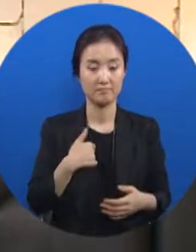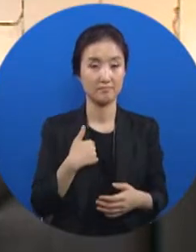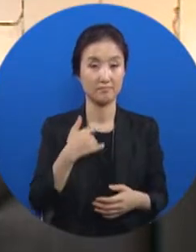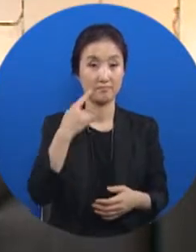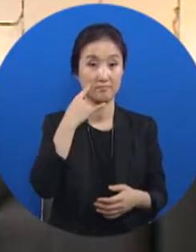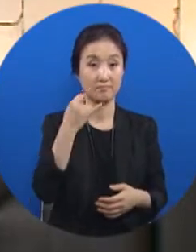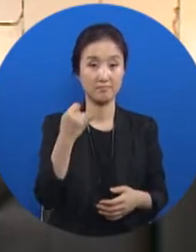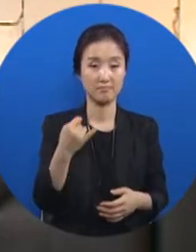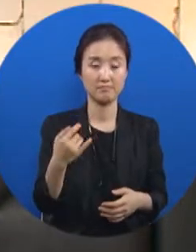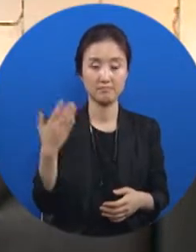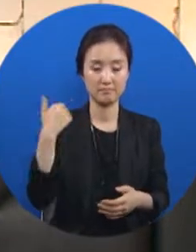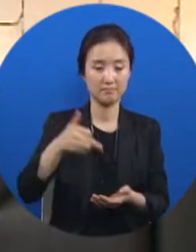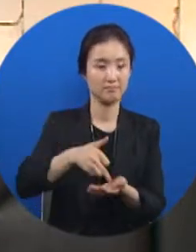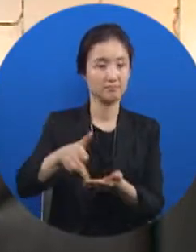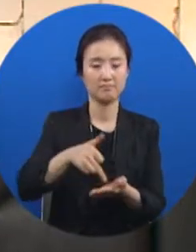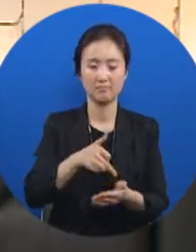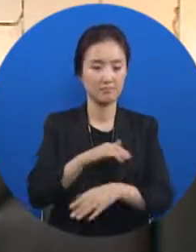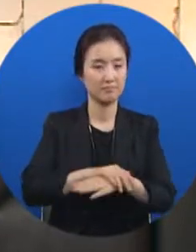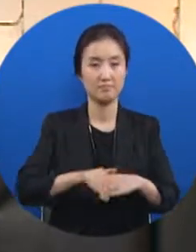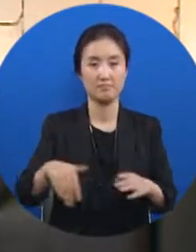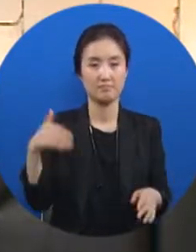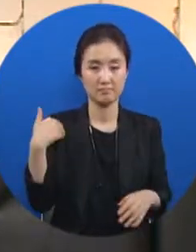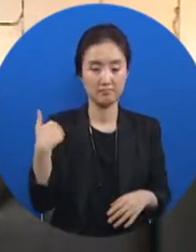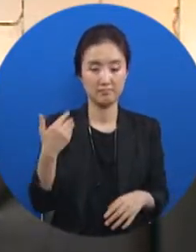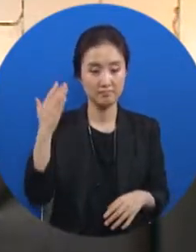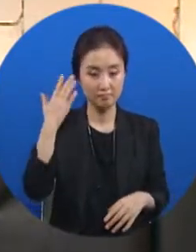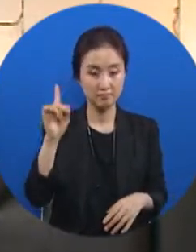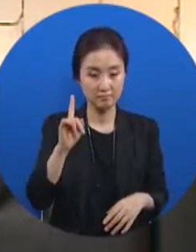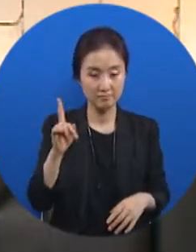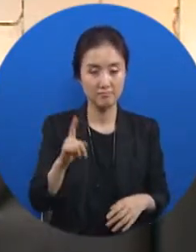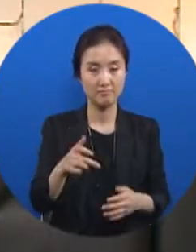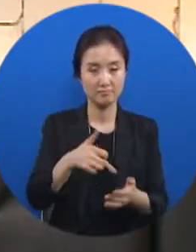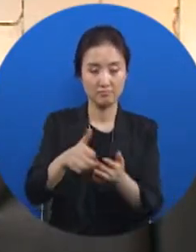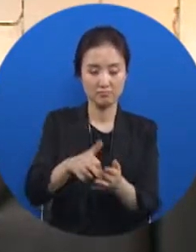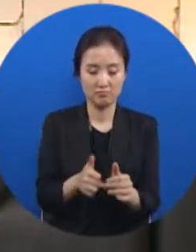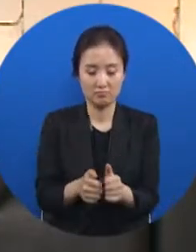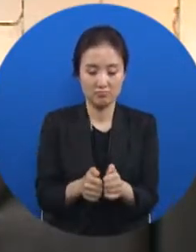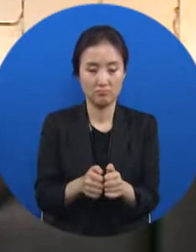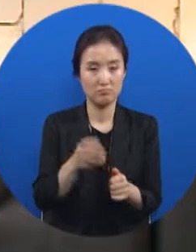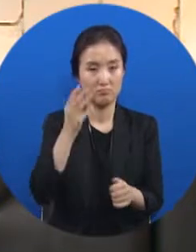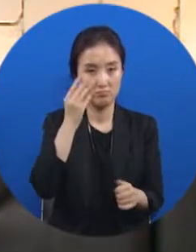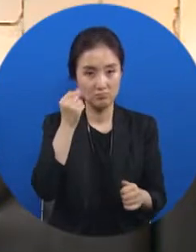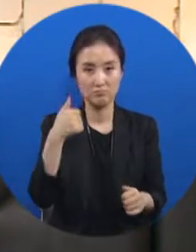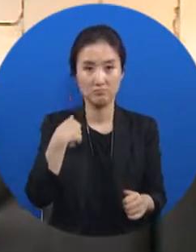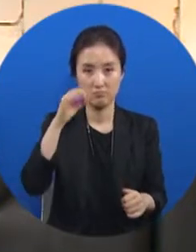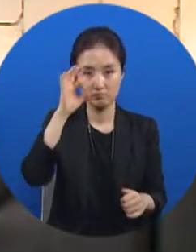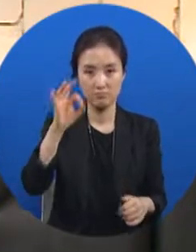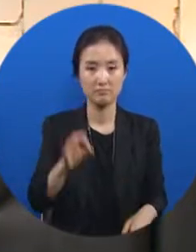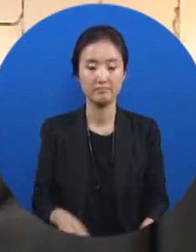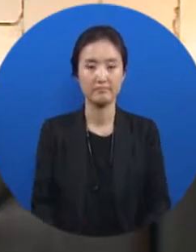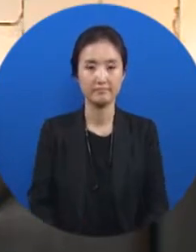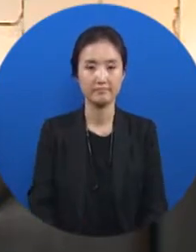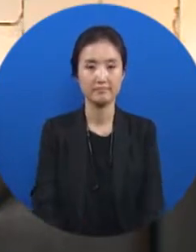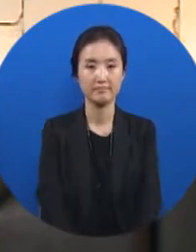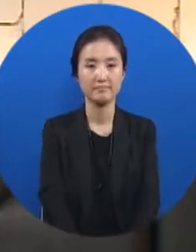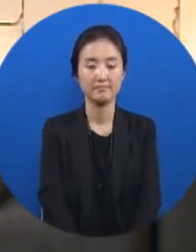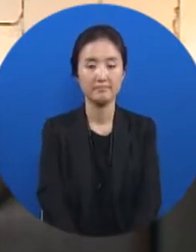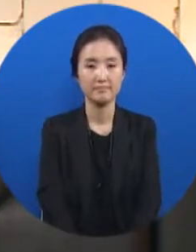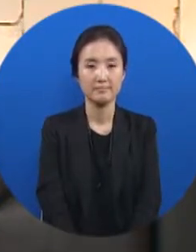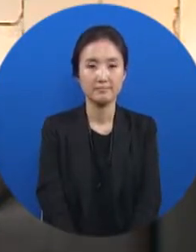전까지 카톡이 뭔지도 모르시더니 이제는 뭐 커뮤니케이션 자체 뭐 이거 아예 뭐 이제 표준어가 됐으니까